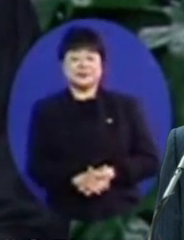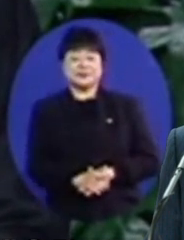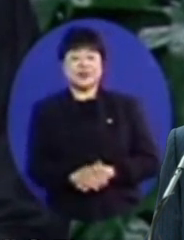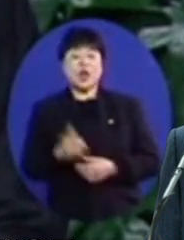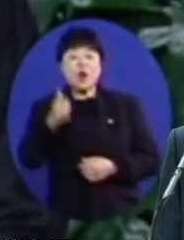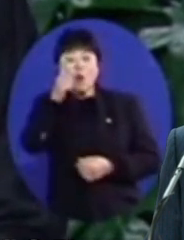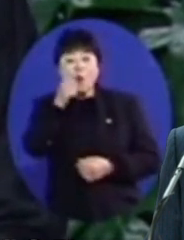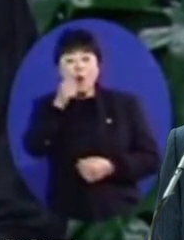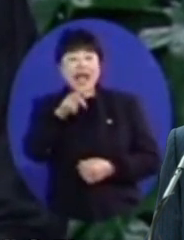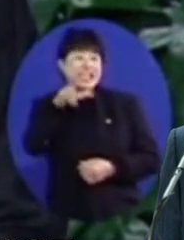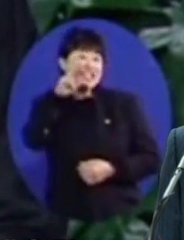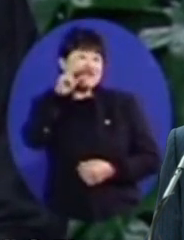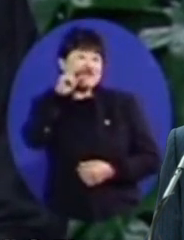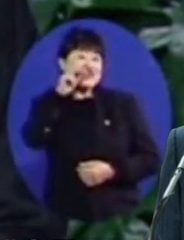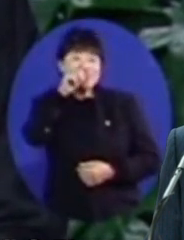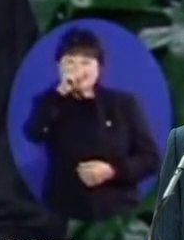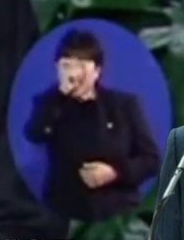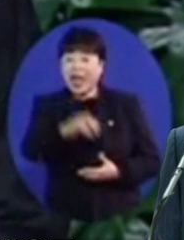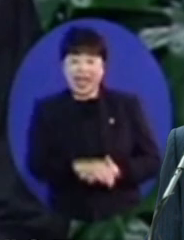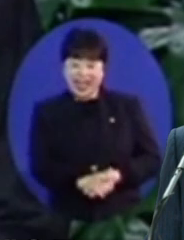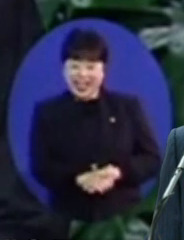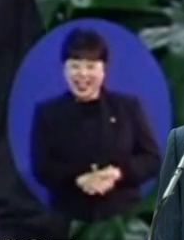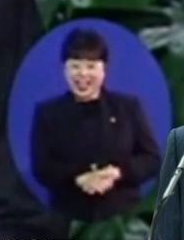고양이는 주위를 굉장히 좋아합니다